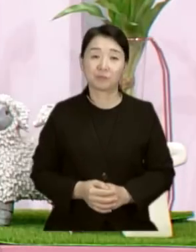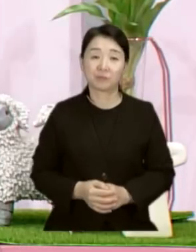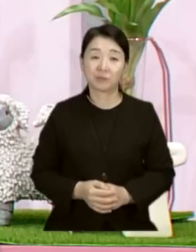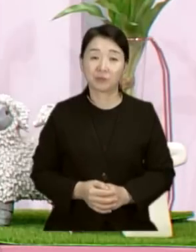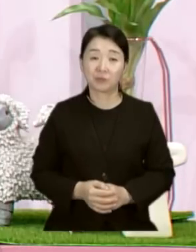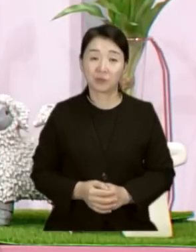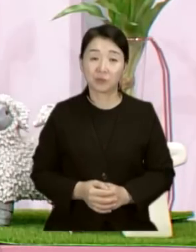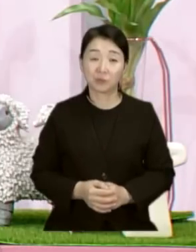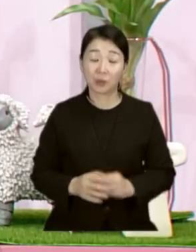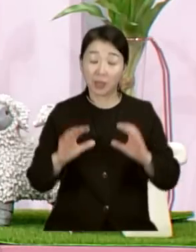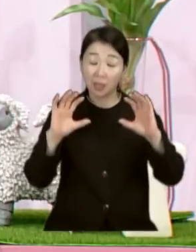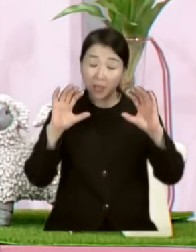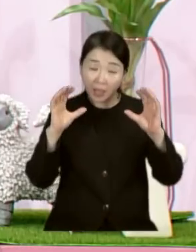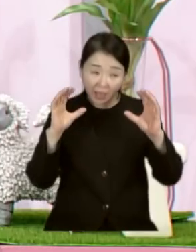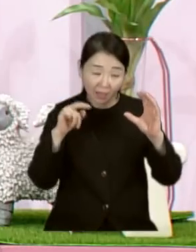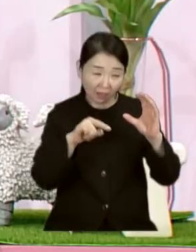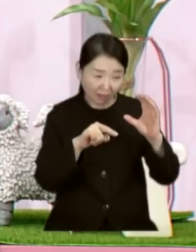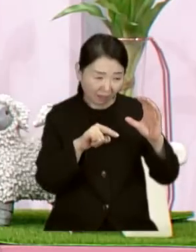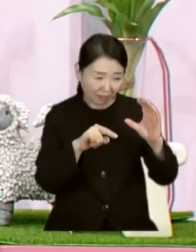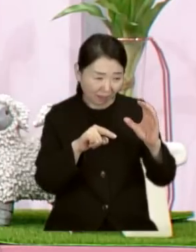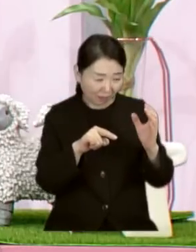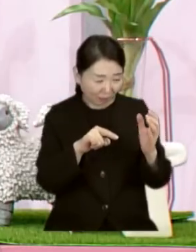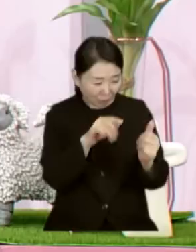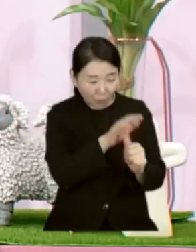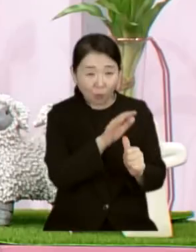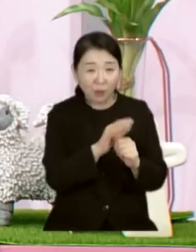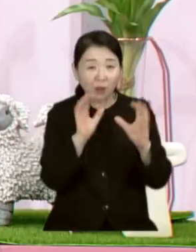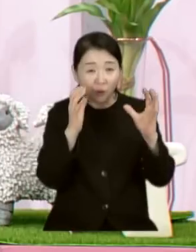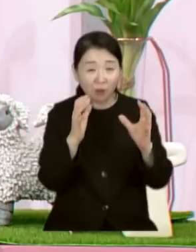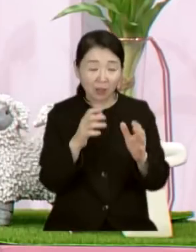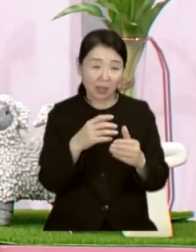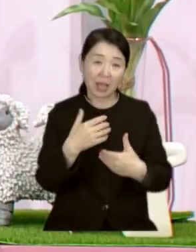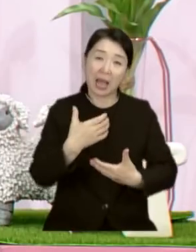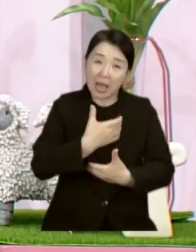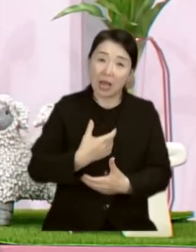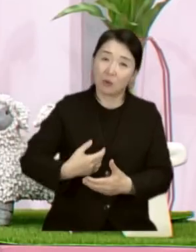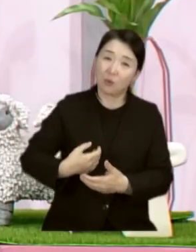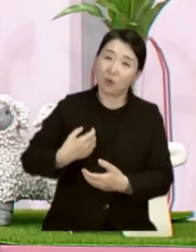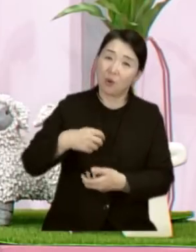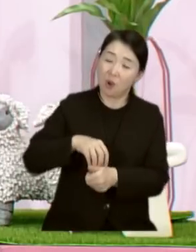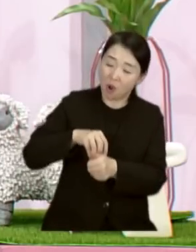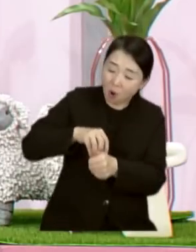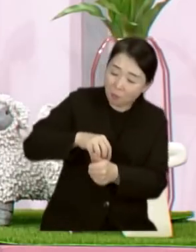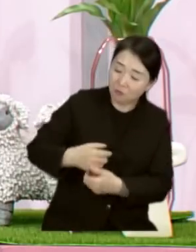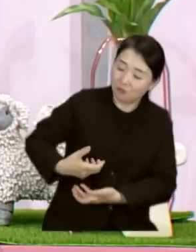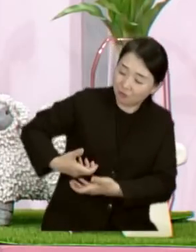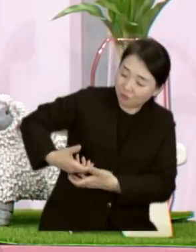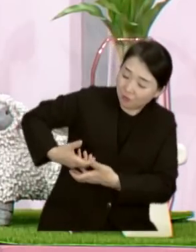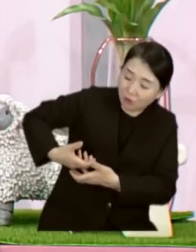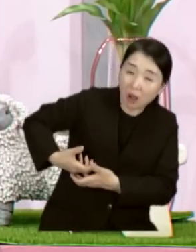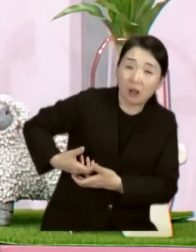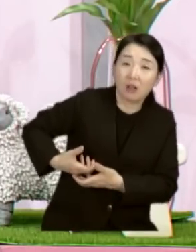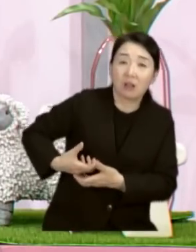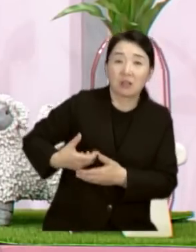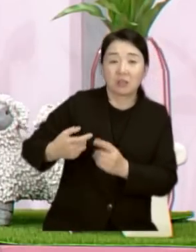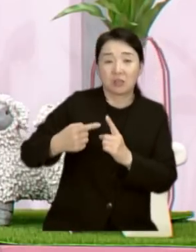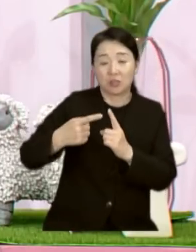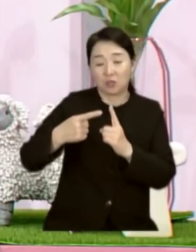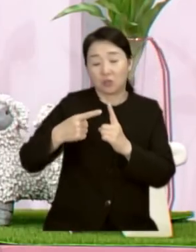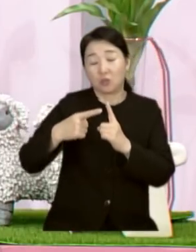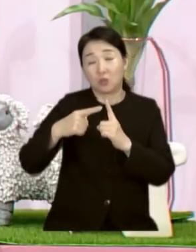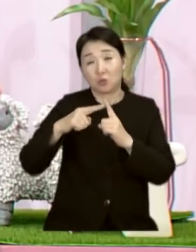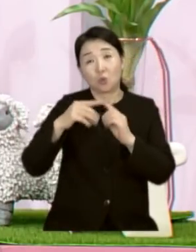정말 아기들이 어린데도 진짜 안고 업고 뒤로 주일 예배를 어떻게든 나가고